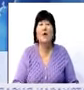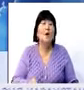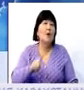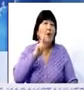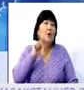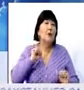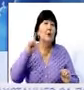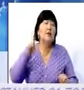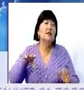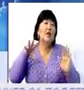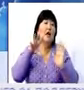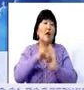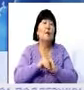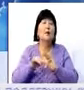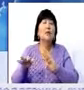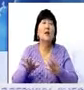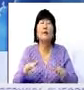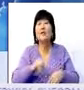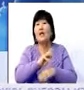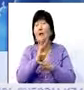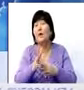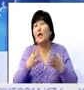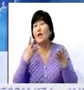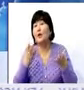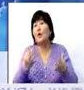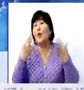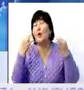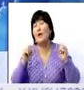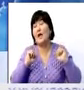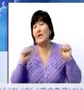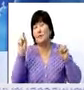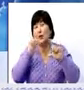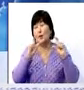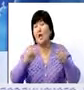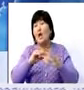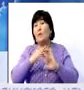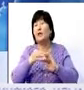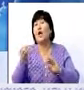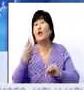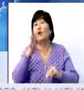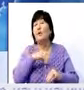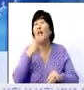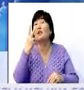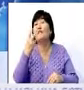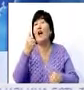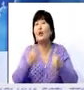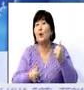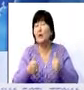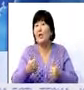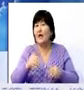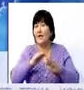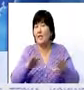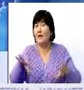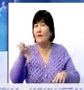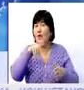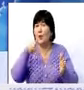Юные спортсмены подключились к мероприятиям, посвященным Дню независимости. В спортивной школе поселка Таспугет прошли сразу 2 турнира. Ребятишки